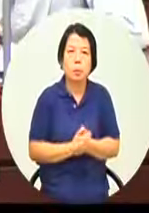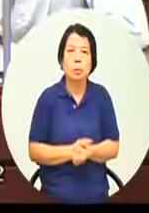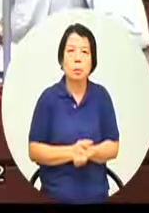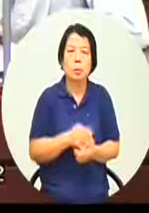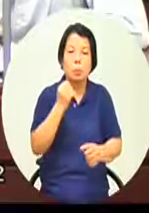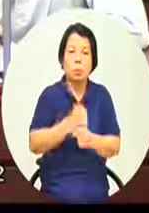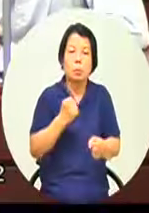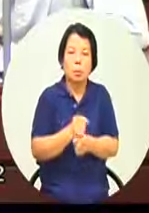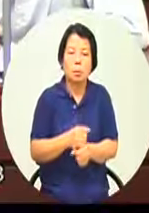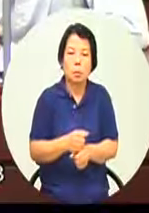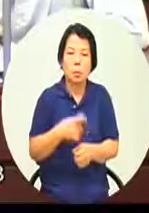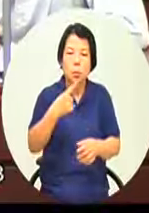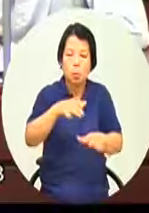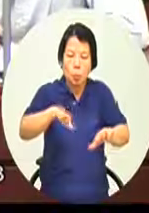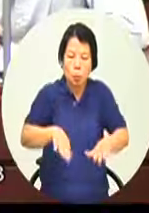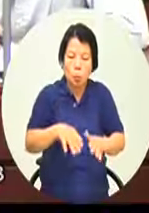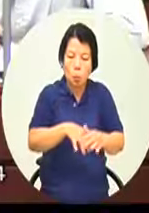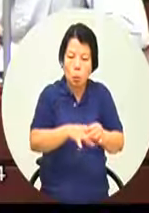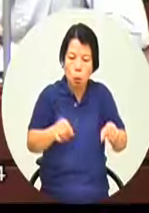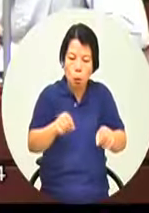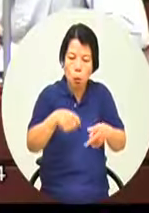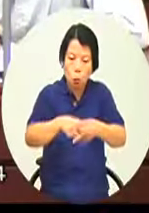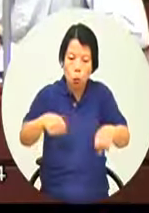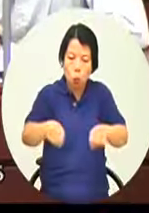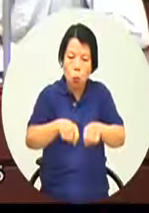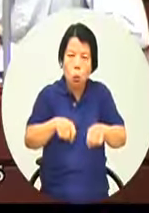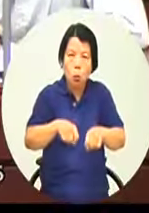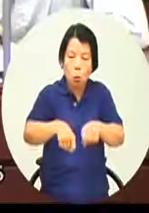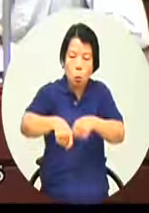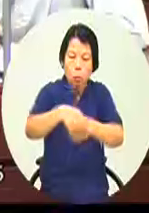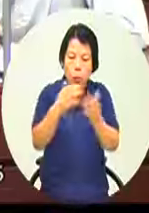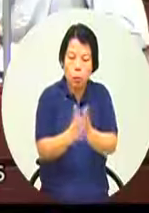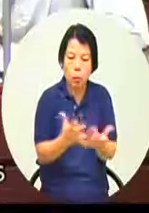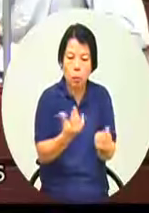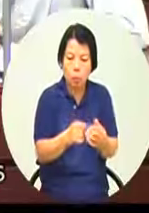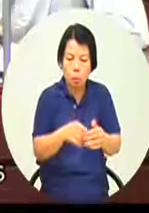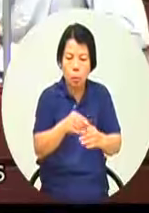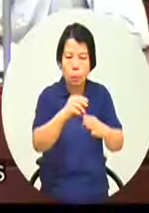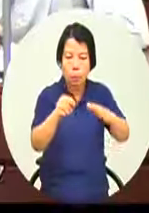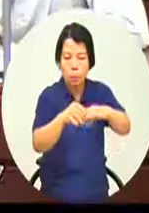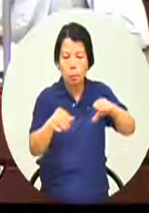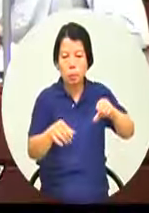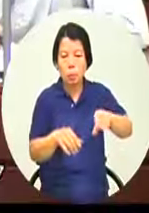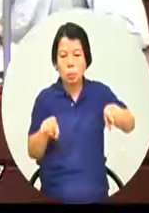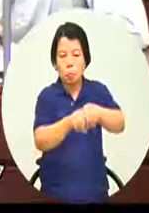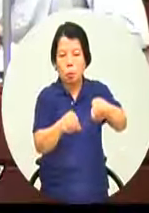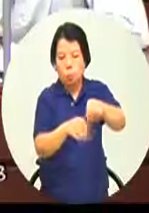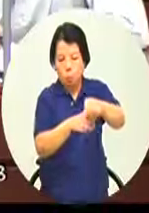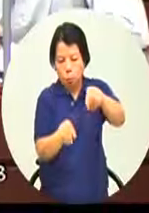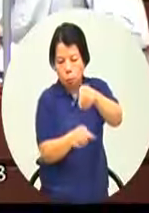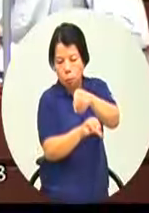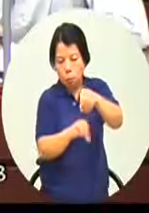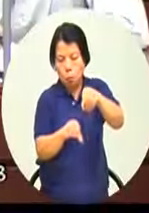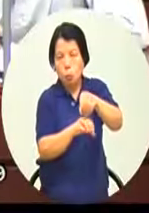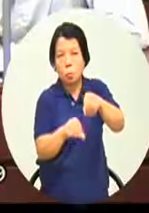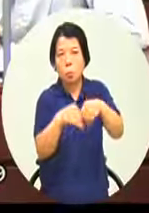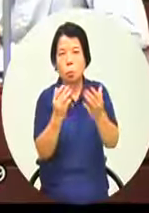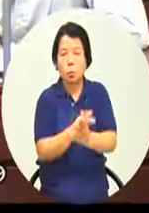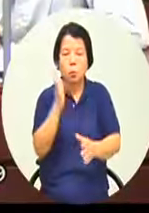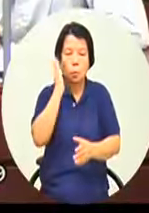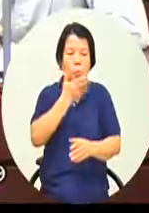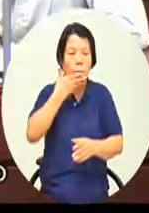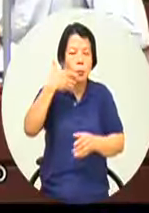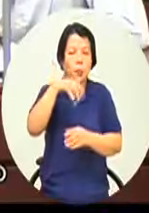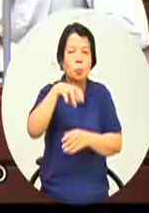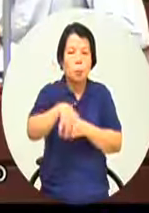个浅盾工程，所以台电的这个管子是在我们的污水下水道的下方。那我们在做这个水利局在做污水浅